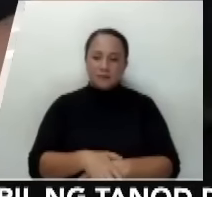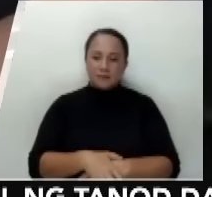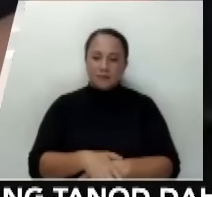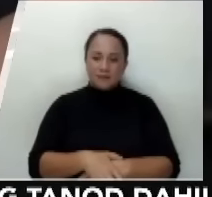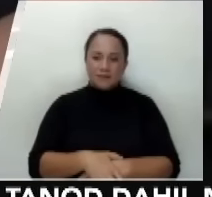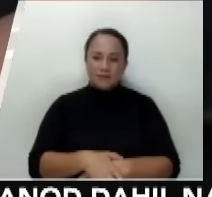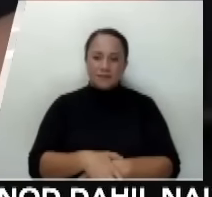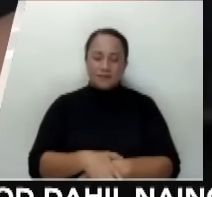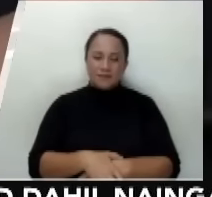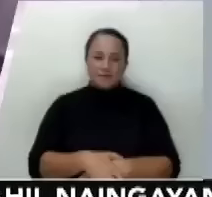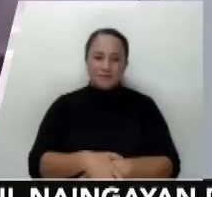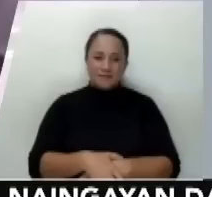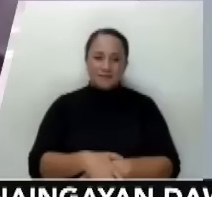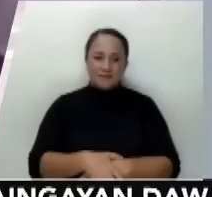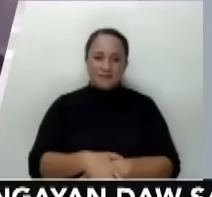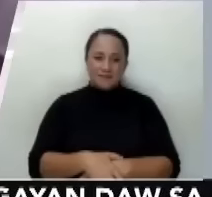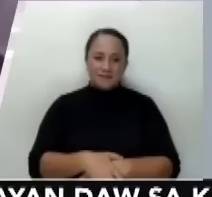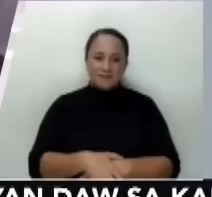oras.